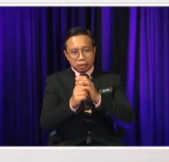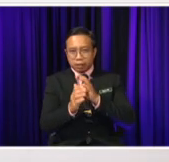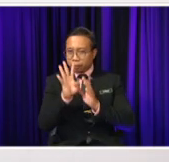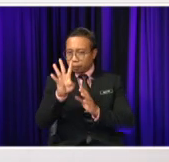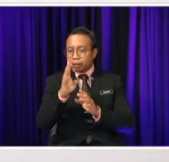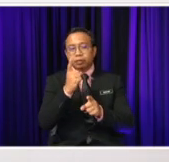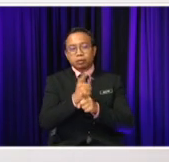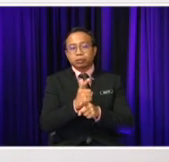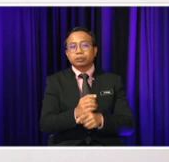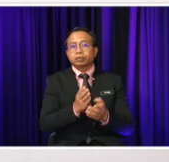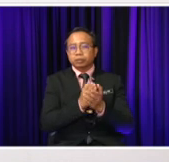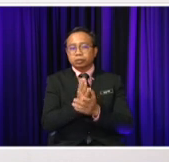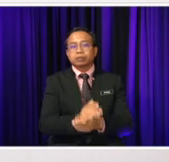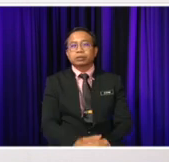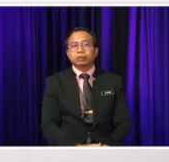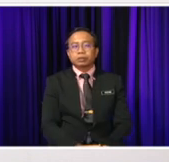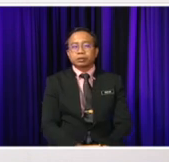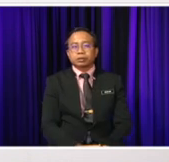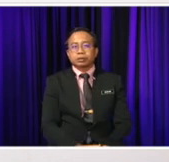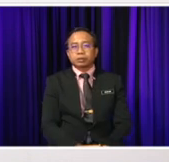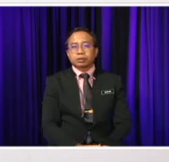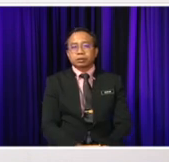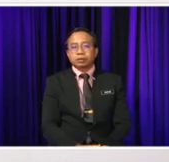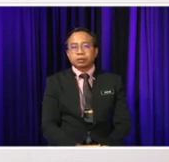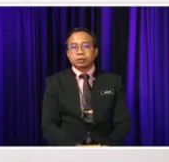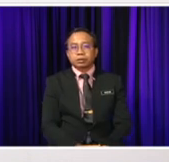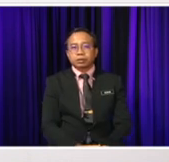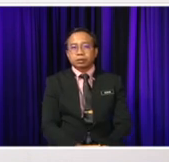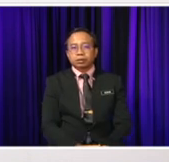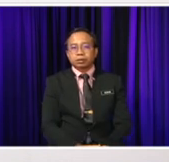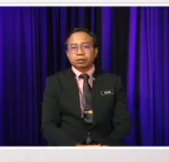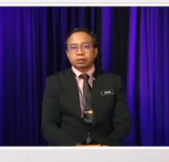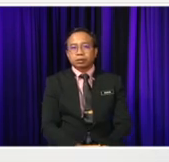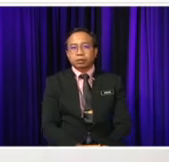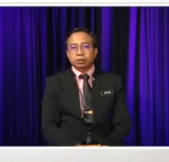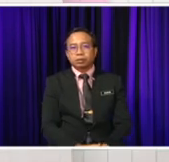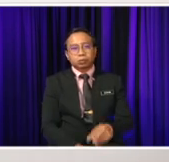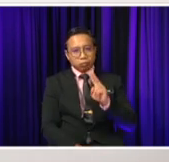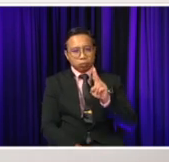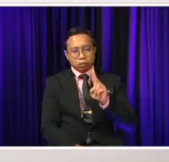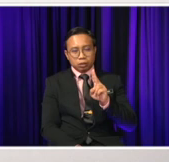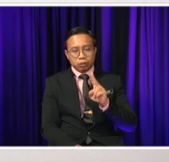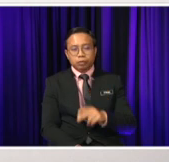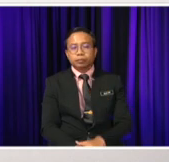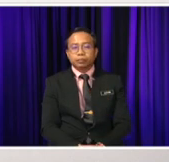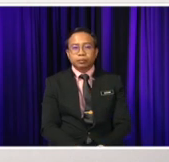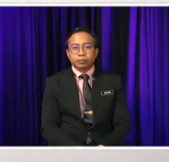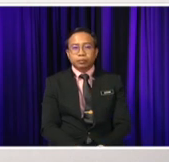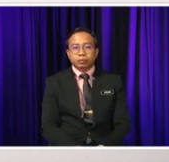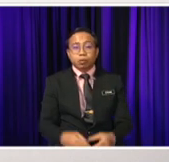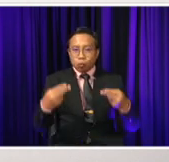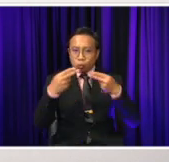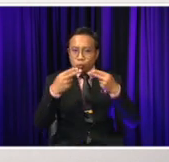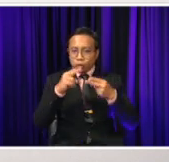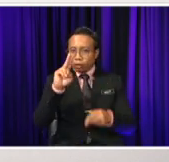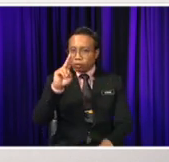pembetul setelahnya yang kelima Lukman tampak Apakah itu hmm mengirakan ukhuwah ya mengirakan ukhuwah